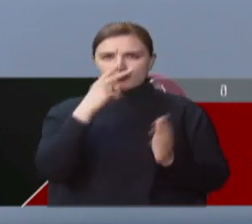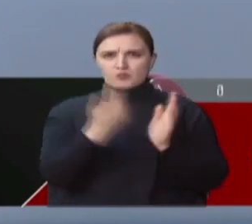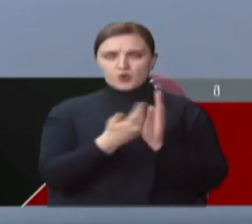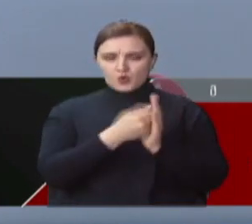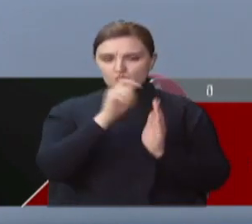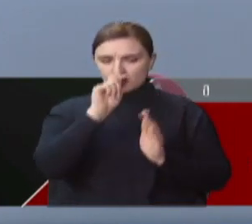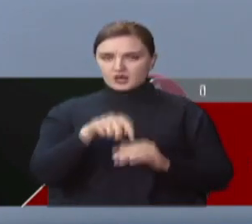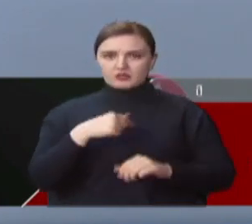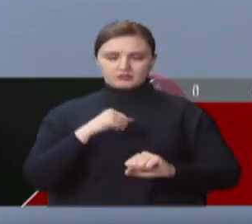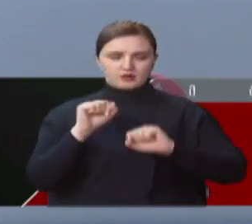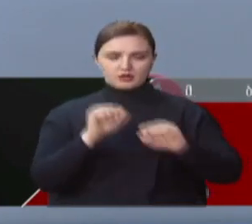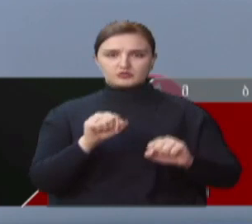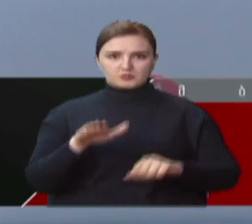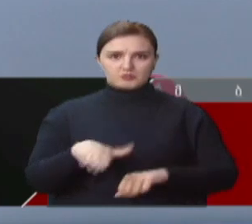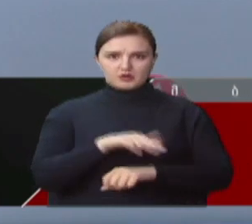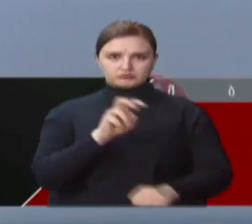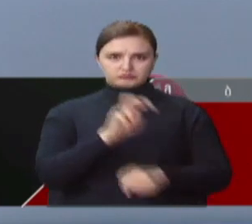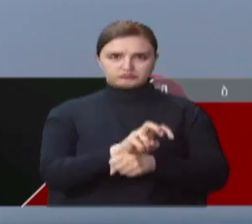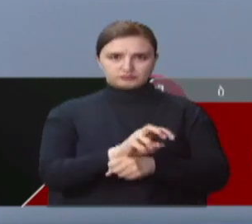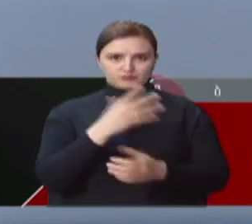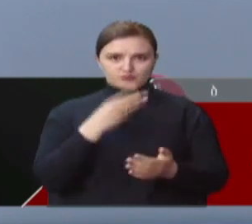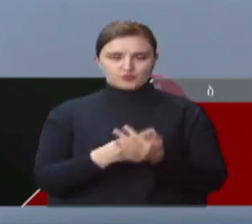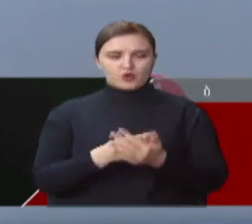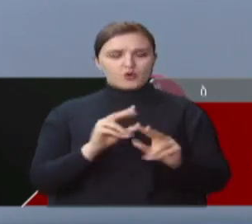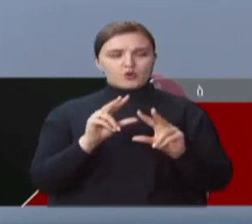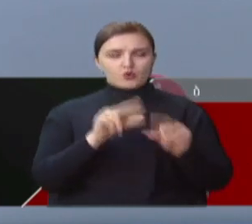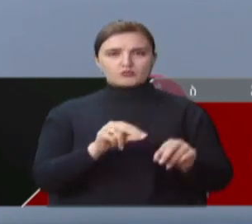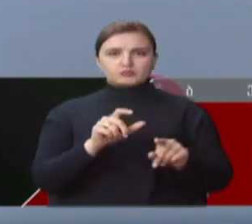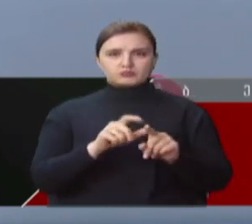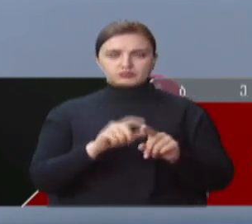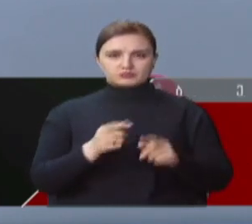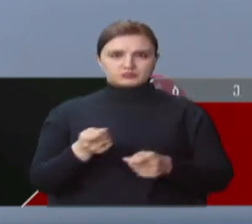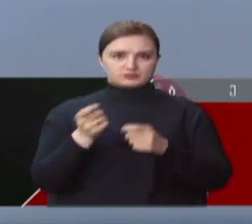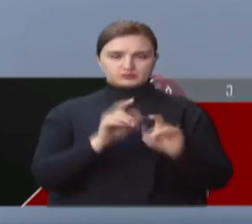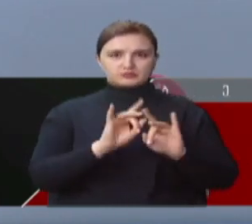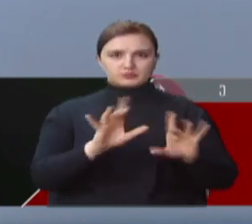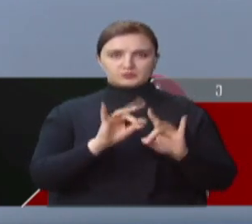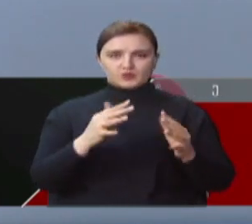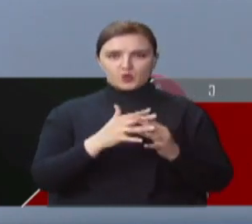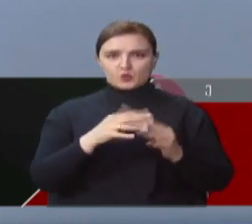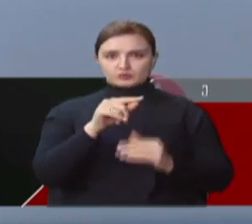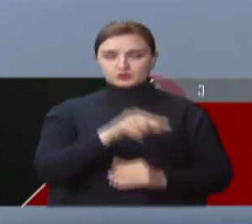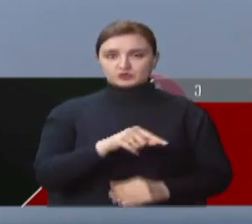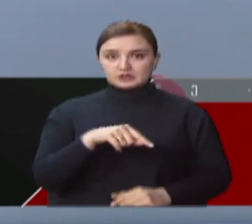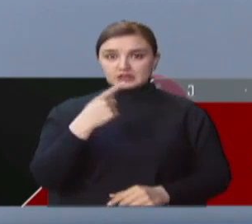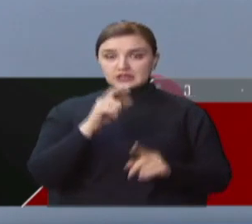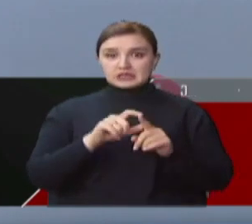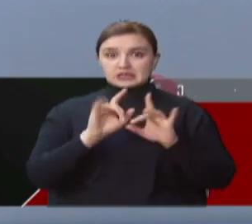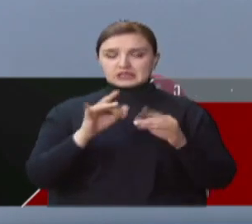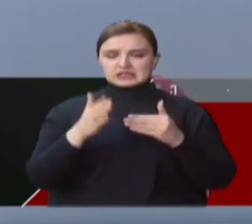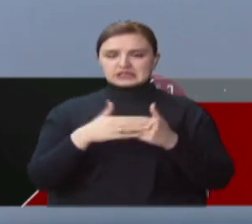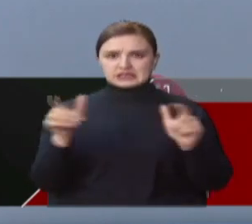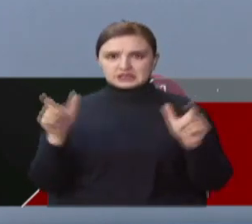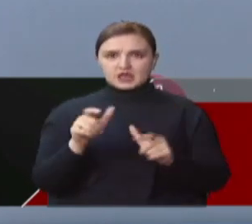მიმართ და სამხედრო დახმარების ახალი პაკეტის დაპირება ეს გზავნილები ჩაიტანა ჯო ბაიდენმა ომში მყოფ ქვეყანაში დანოს და სანქციების